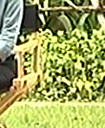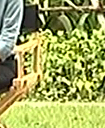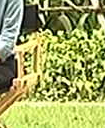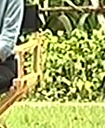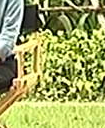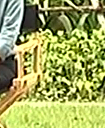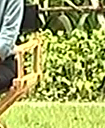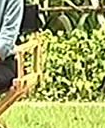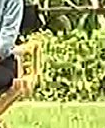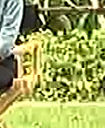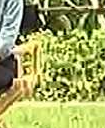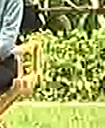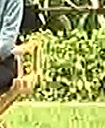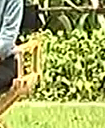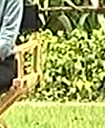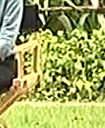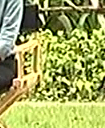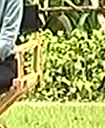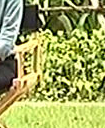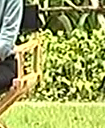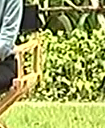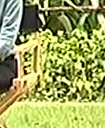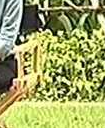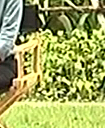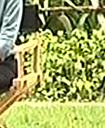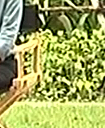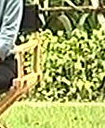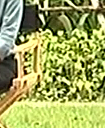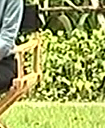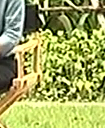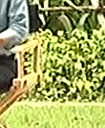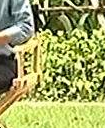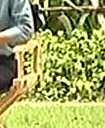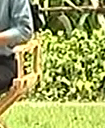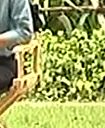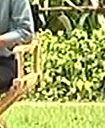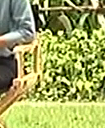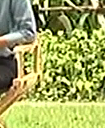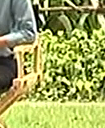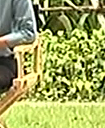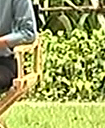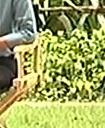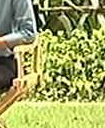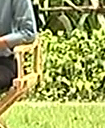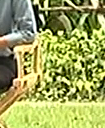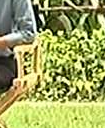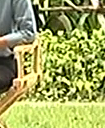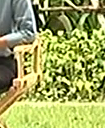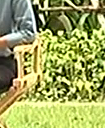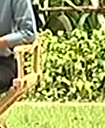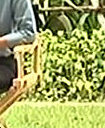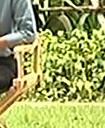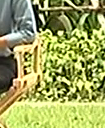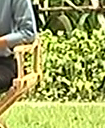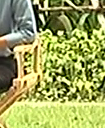อมรับฟังซึ่งกันและกันและแสวงหาทางออกร่วมกันรูปธรรมที่เกิดขึ้นที่จังหวัดประจวบคีรีขันธ์อาจจะกำลังบอก